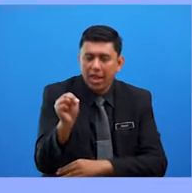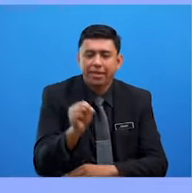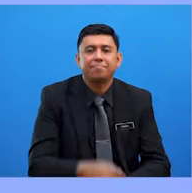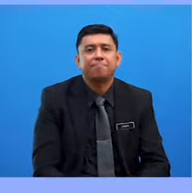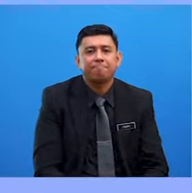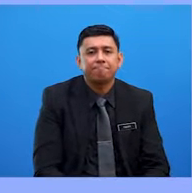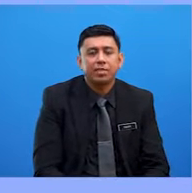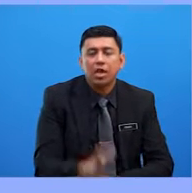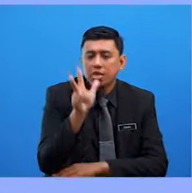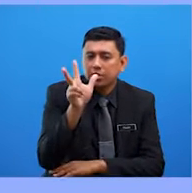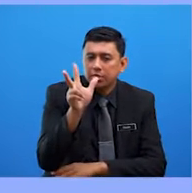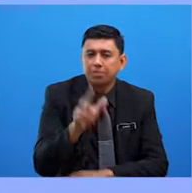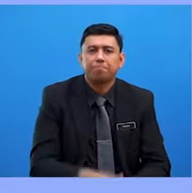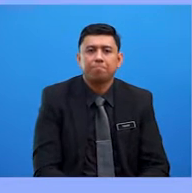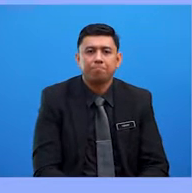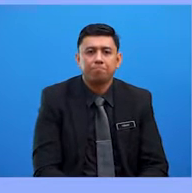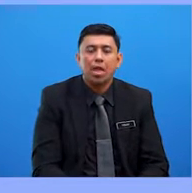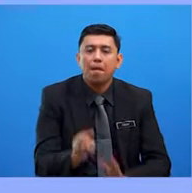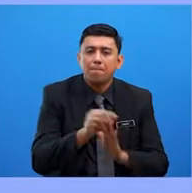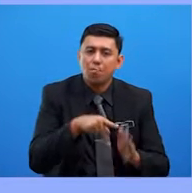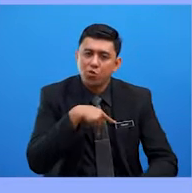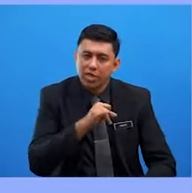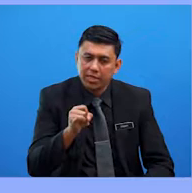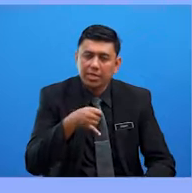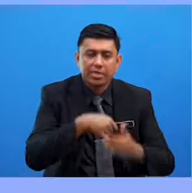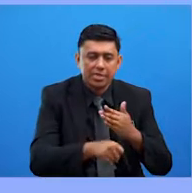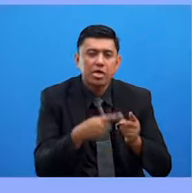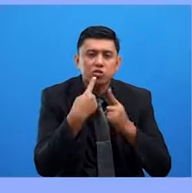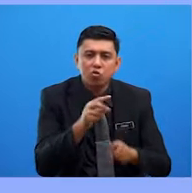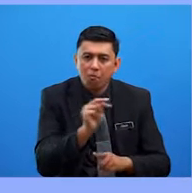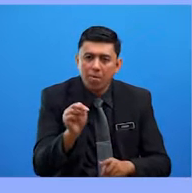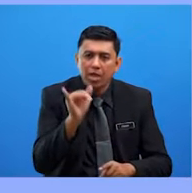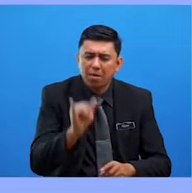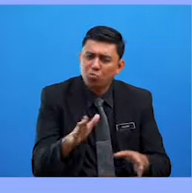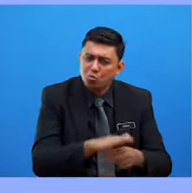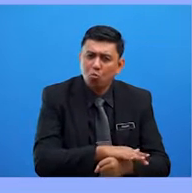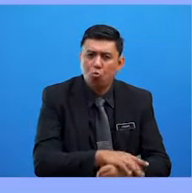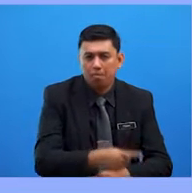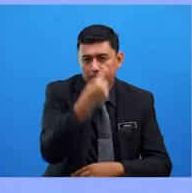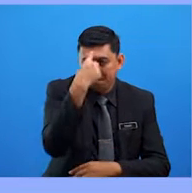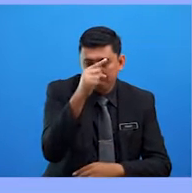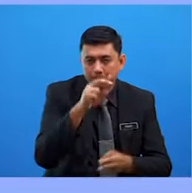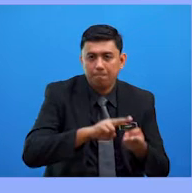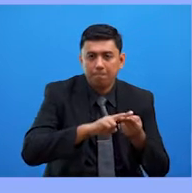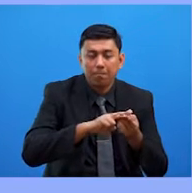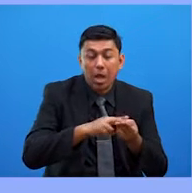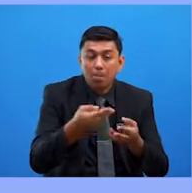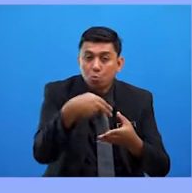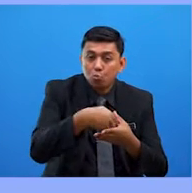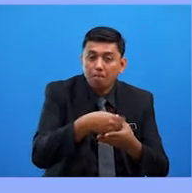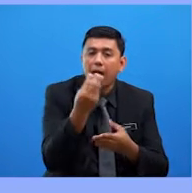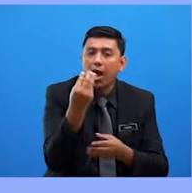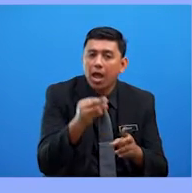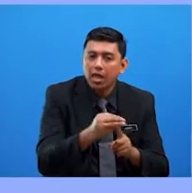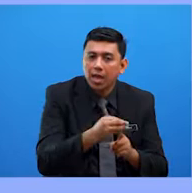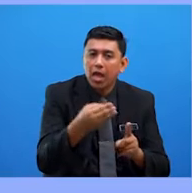tersebut. Dan yang ketiga, mempunyai isi jawapan yang mencukupi untuk peruntukan markah